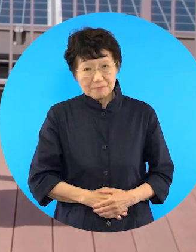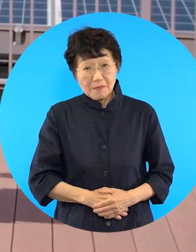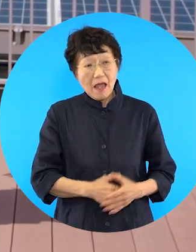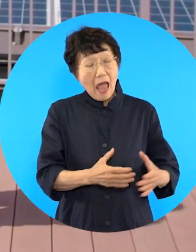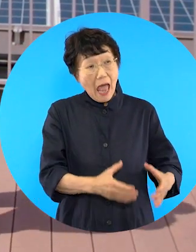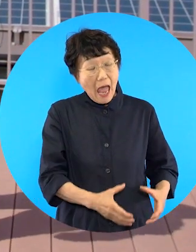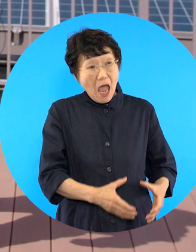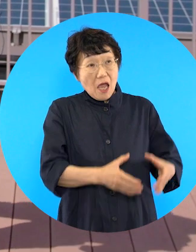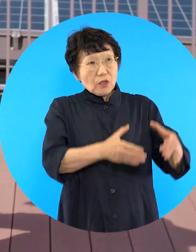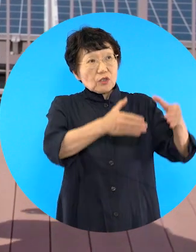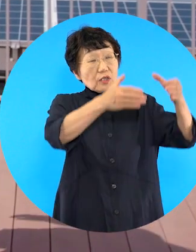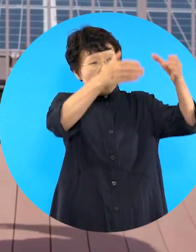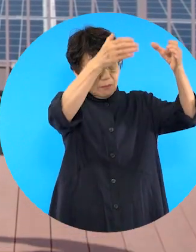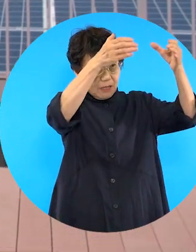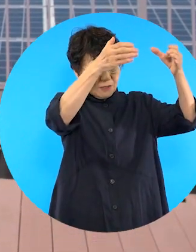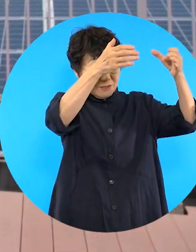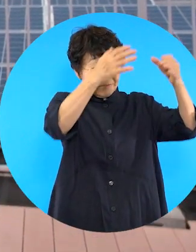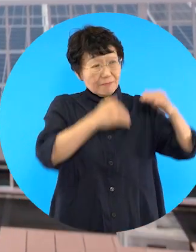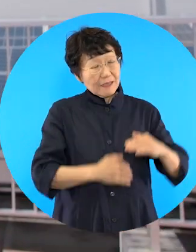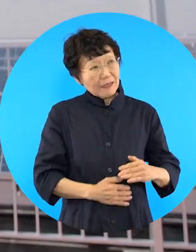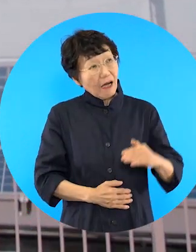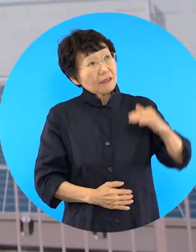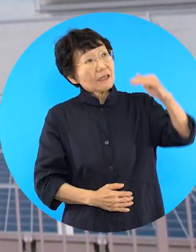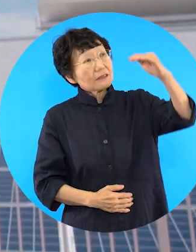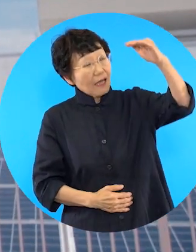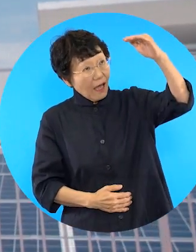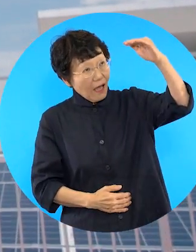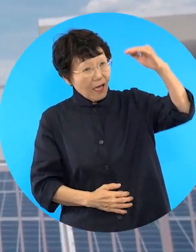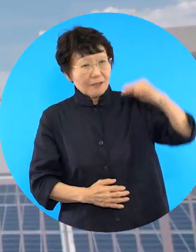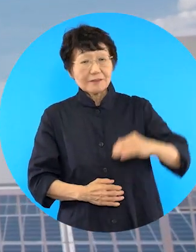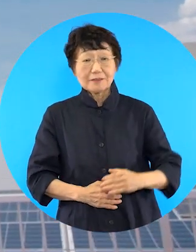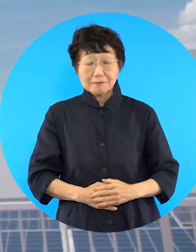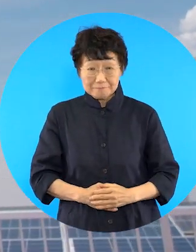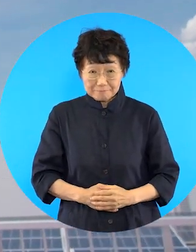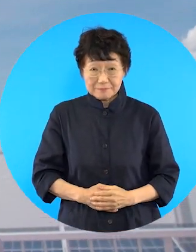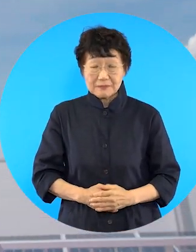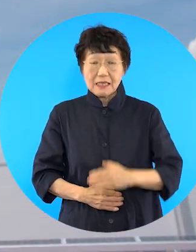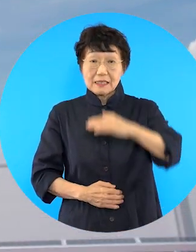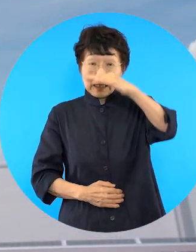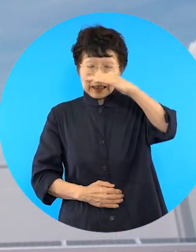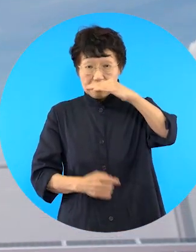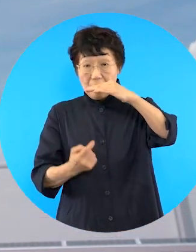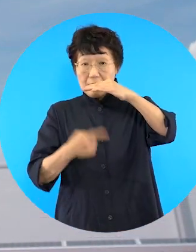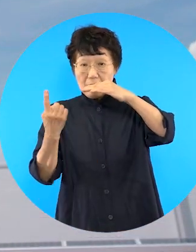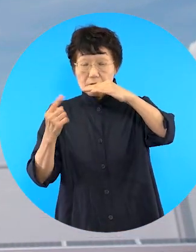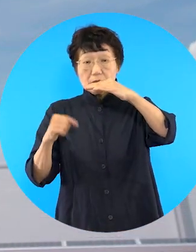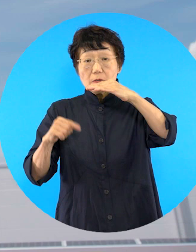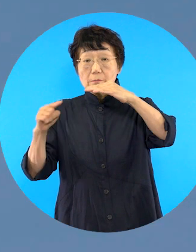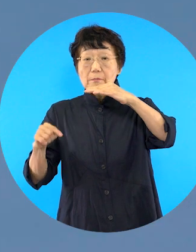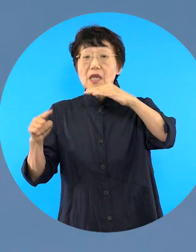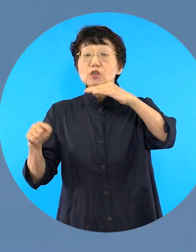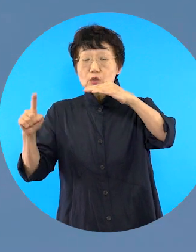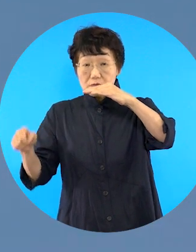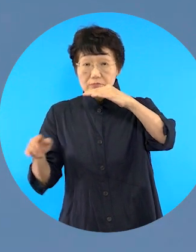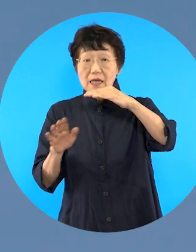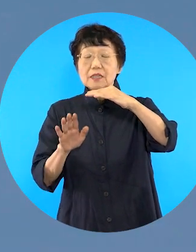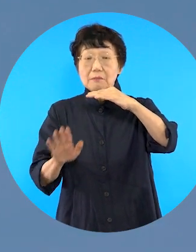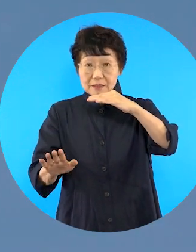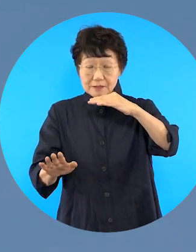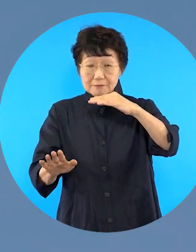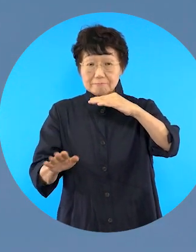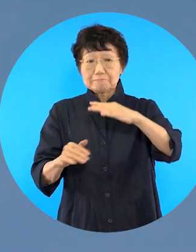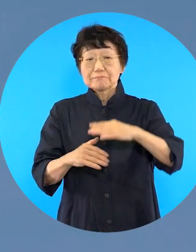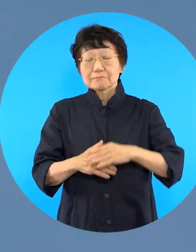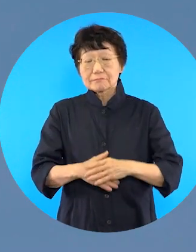ちらに煙突があります。高いですね。 はい、実はこの煙突100メートルあります。 そうですか。 はい、で工